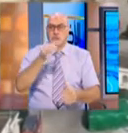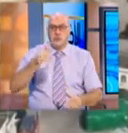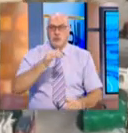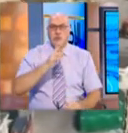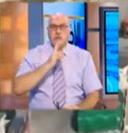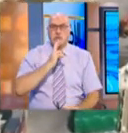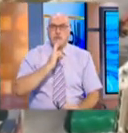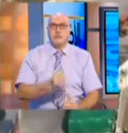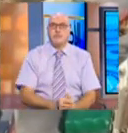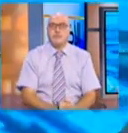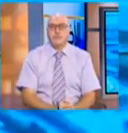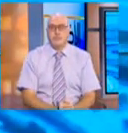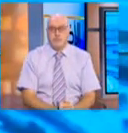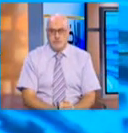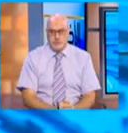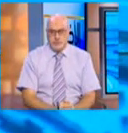أقول.